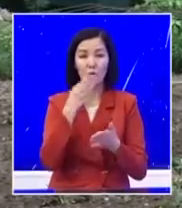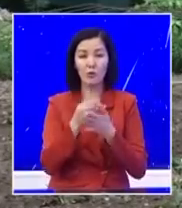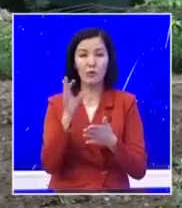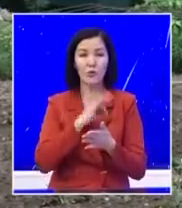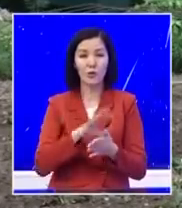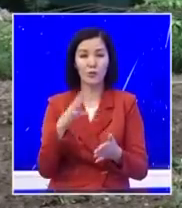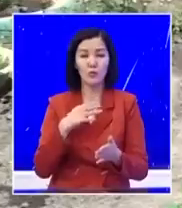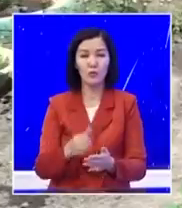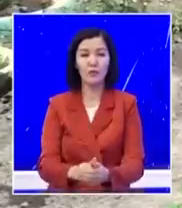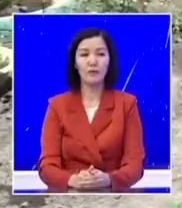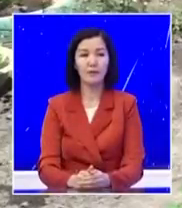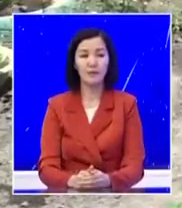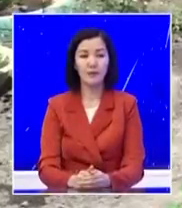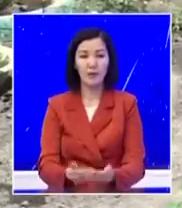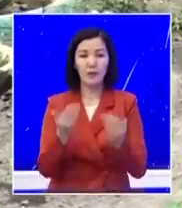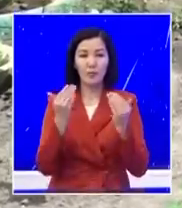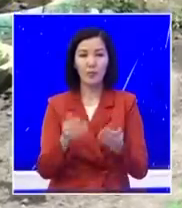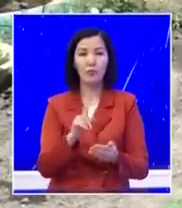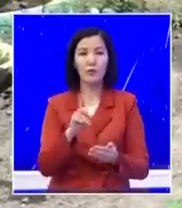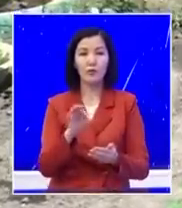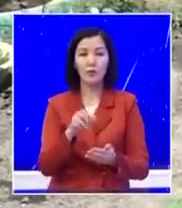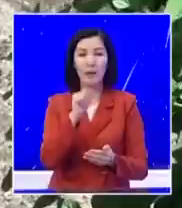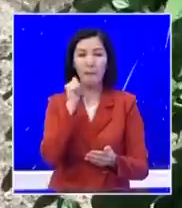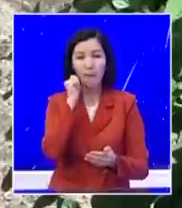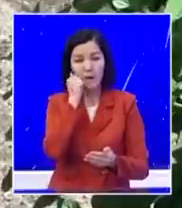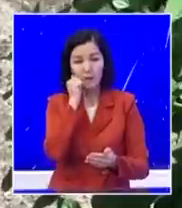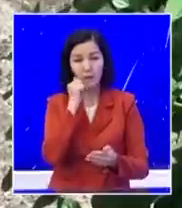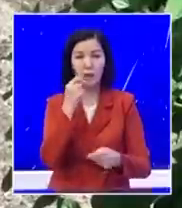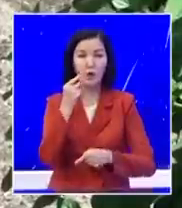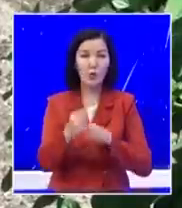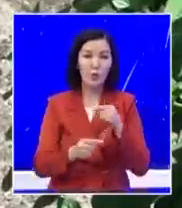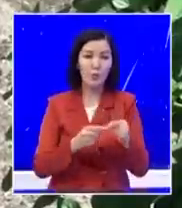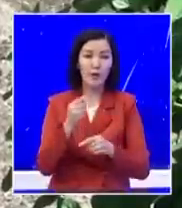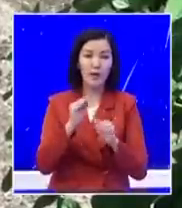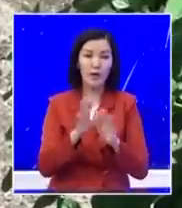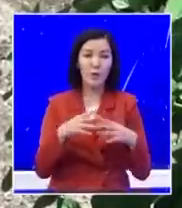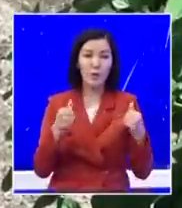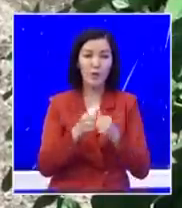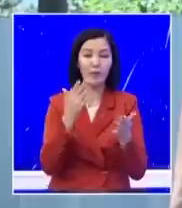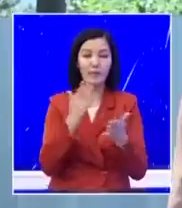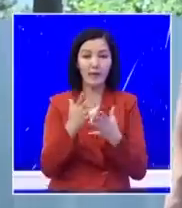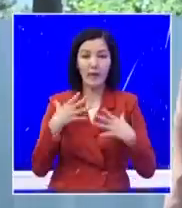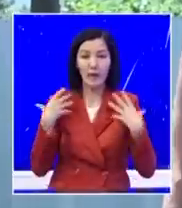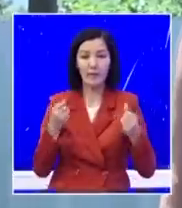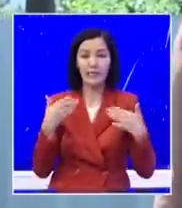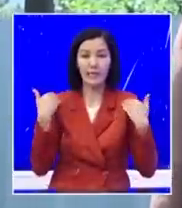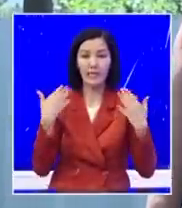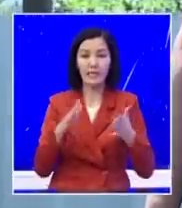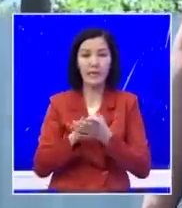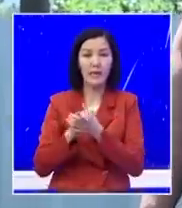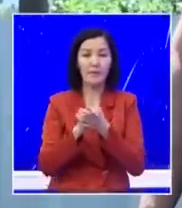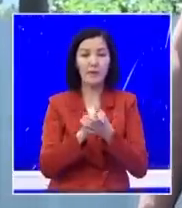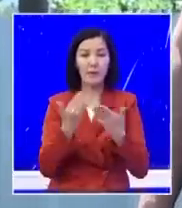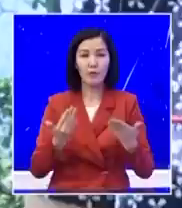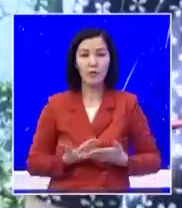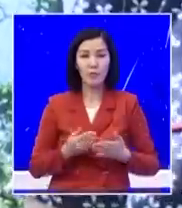қосты. Бүгінде Зоя Стишенко ұрпағының қызығын көріп отыр. Жатса тұрса амандықтарын тілейді. Бейбіт заман тұрақты